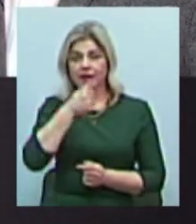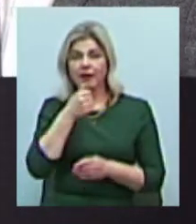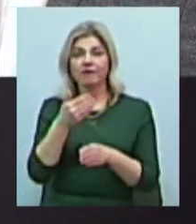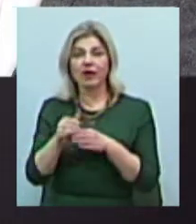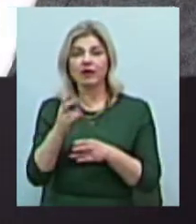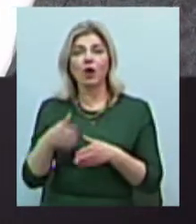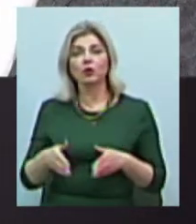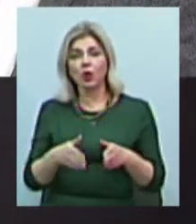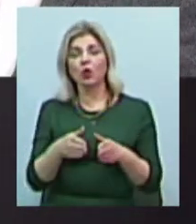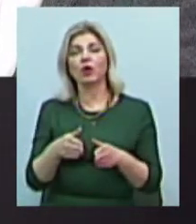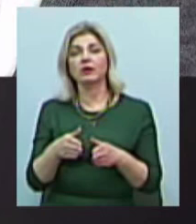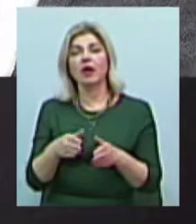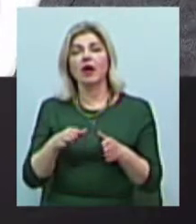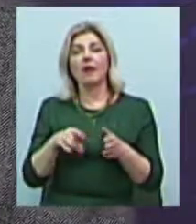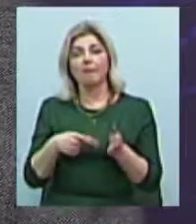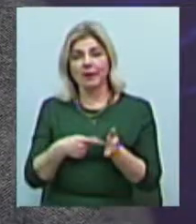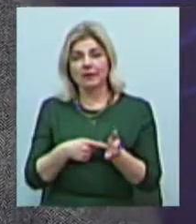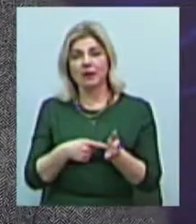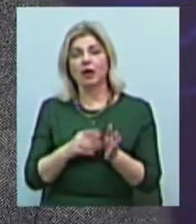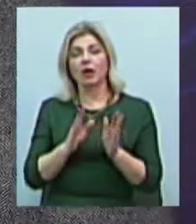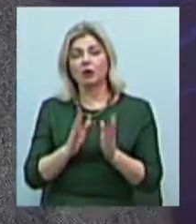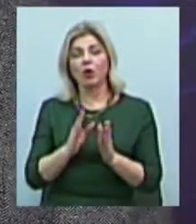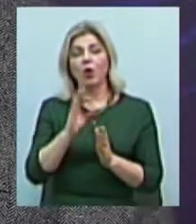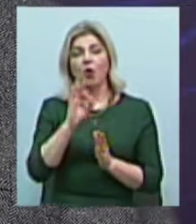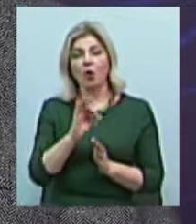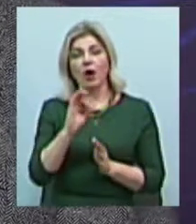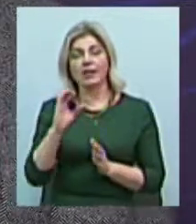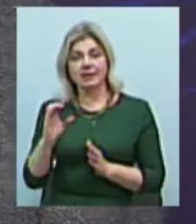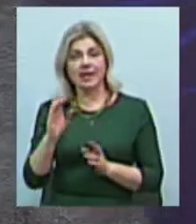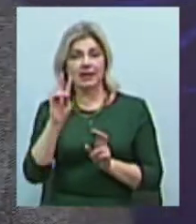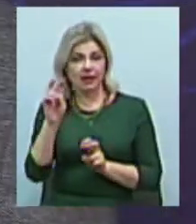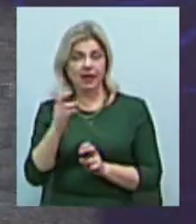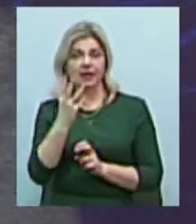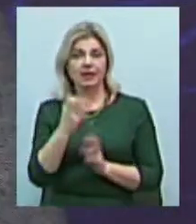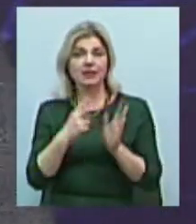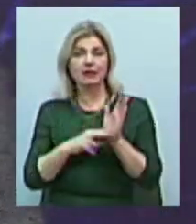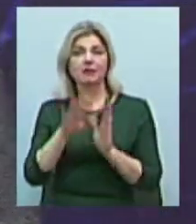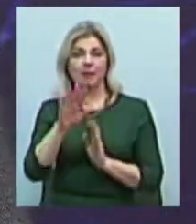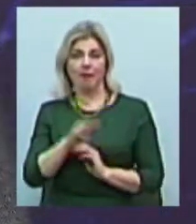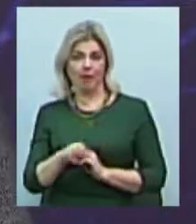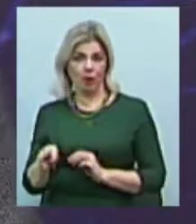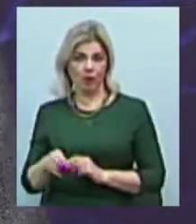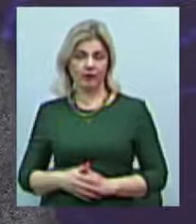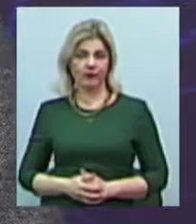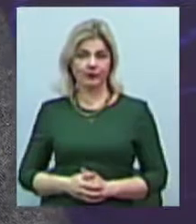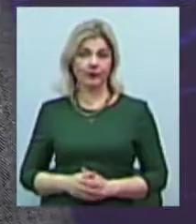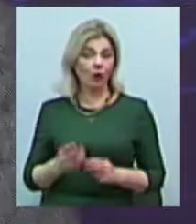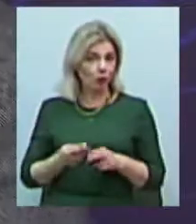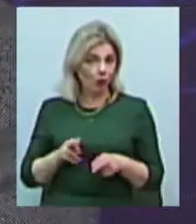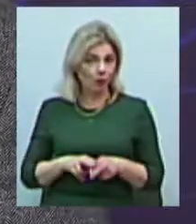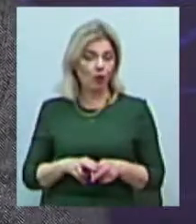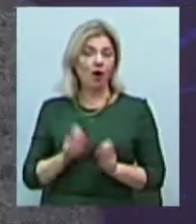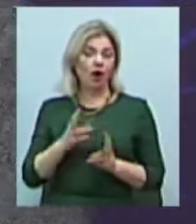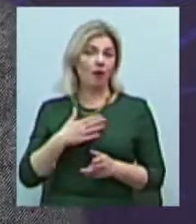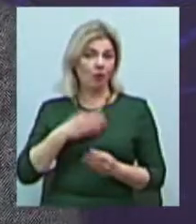на дороги місцевого значення, поки що це індекси тільки О і С, виділено 375 мільйонів. Тому, як на